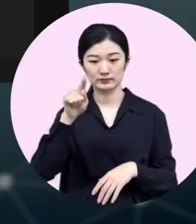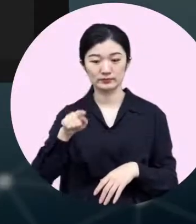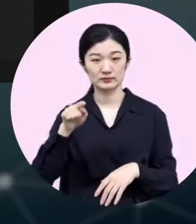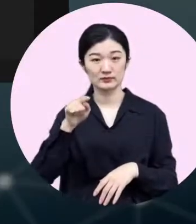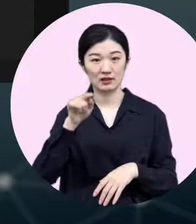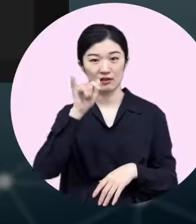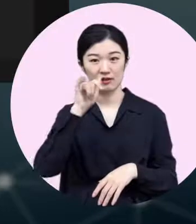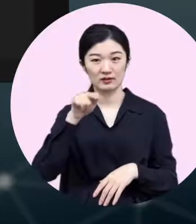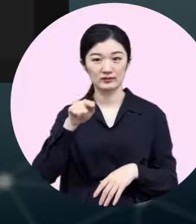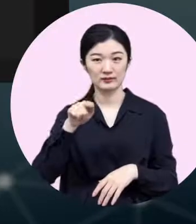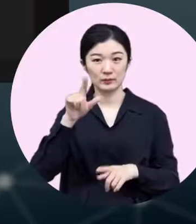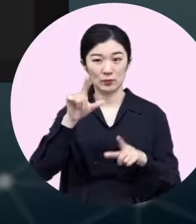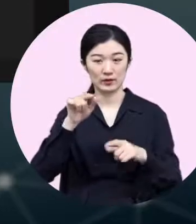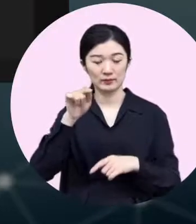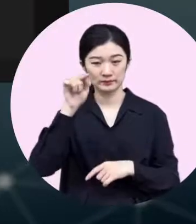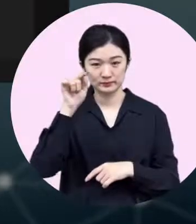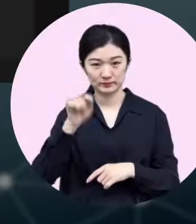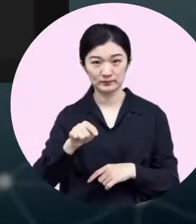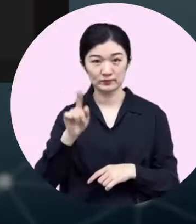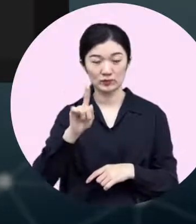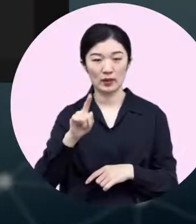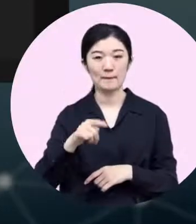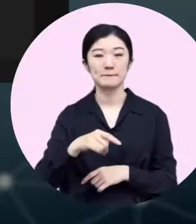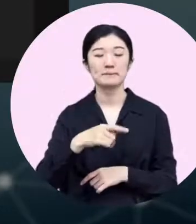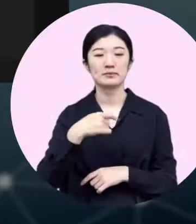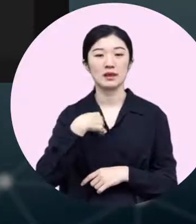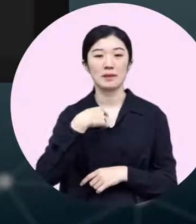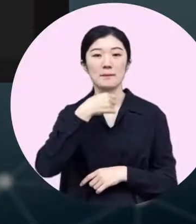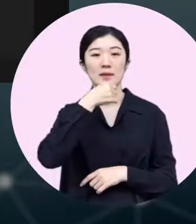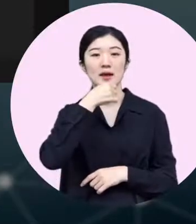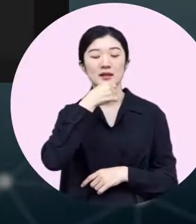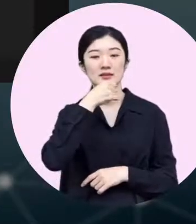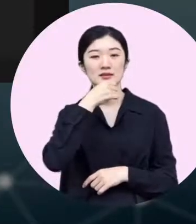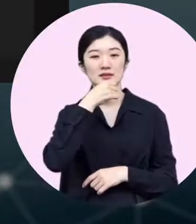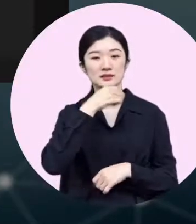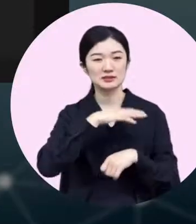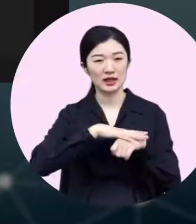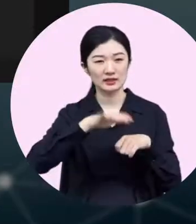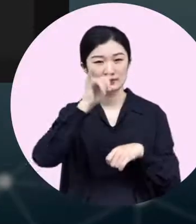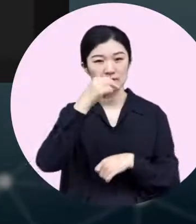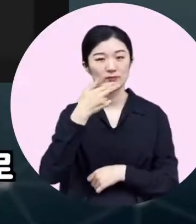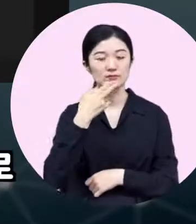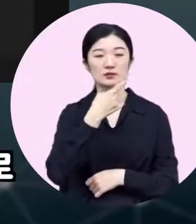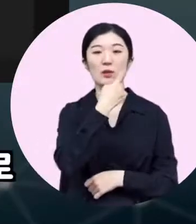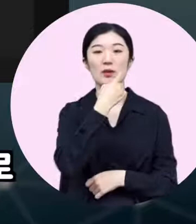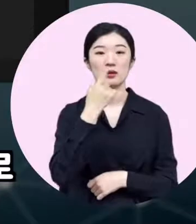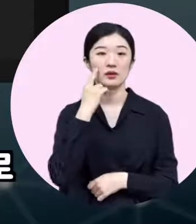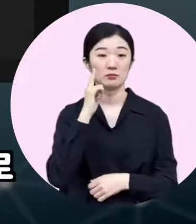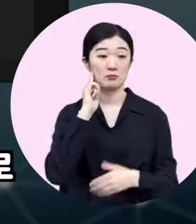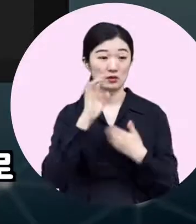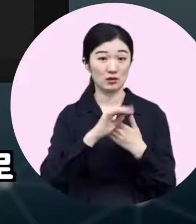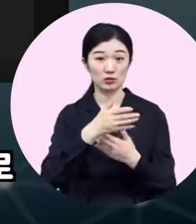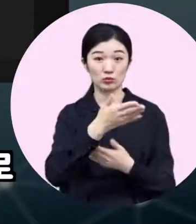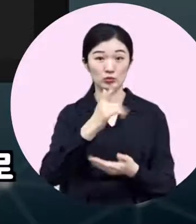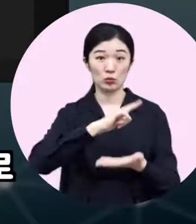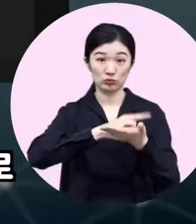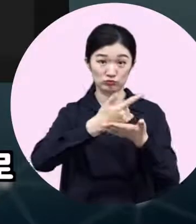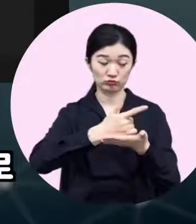누르시면 요 마이크 설정이 지금 제대로 돼 있는지를 체크하셔야 됩니다. 만약에